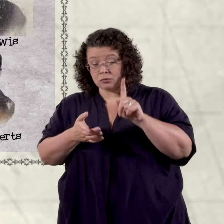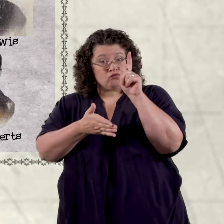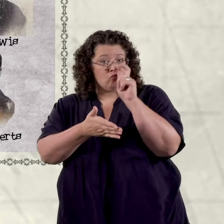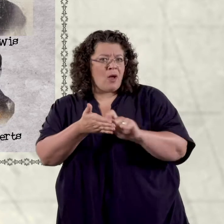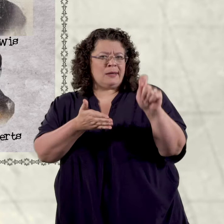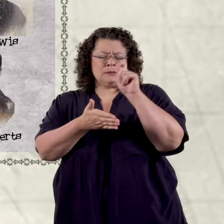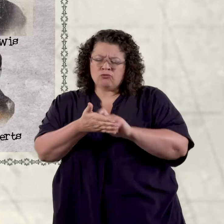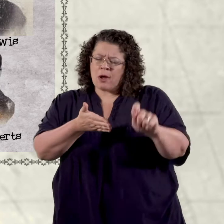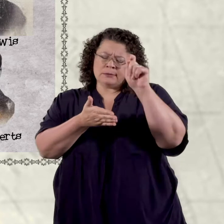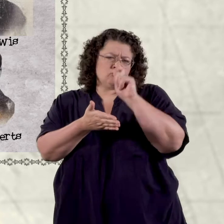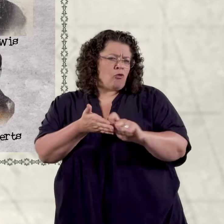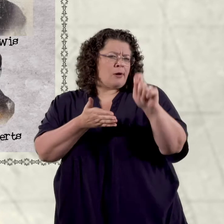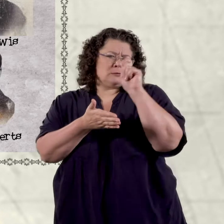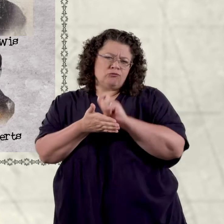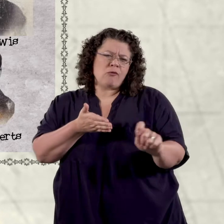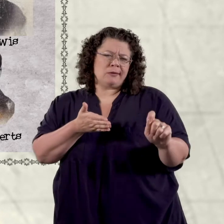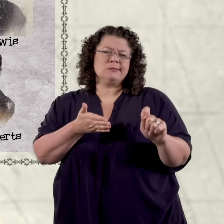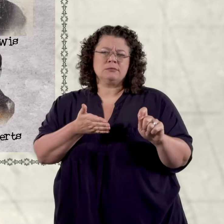yma a thi ryfel.